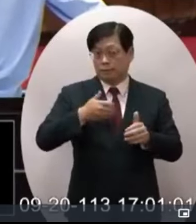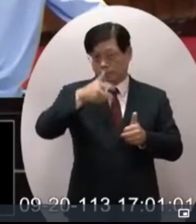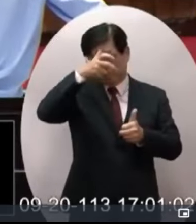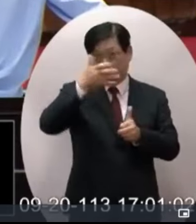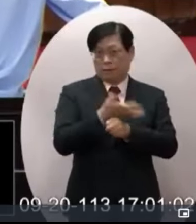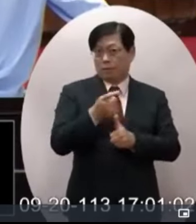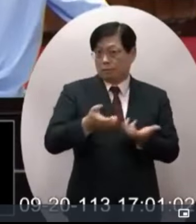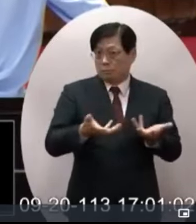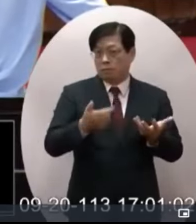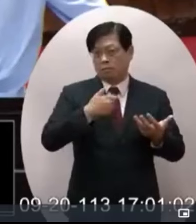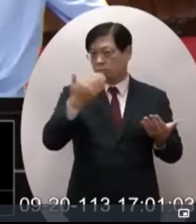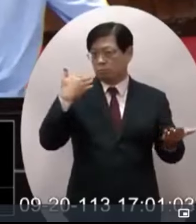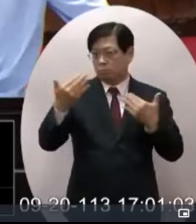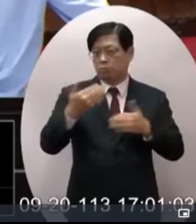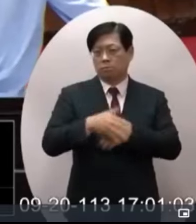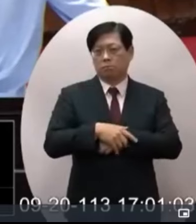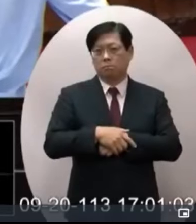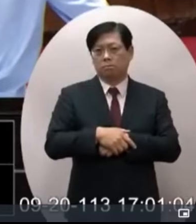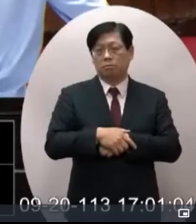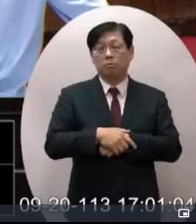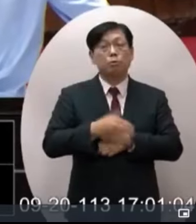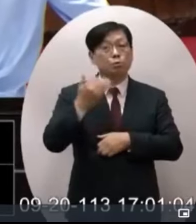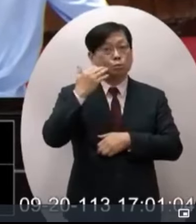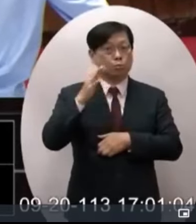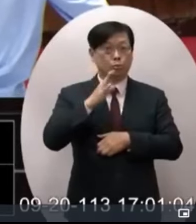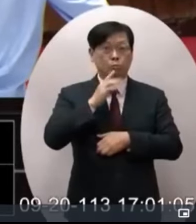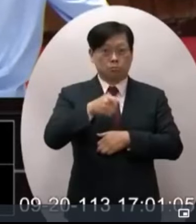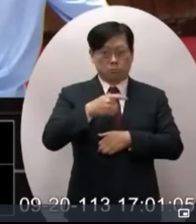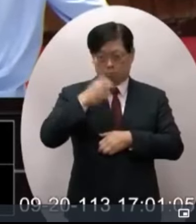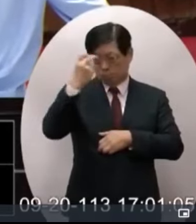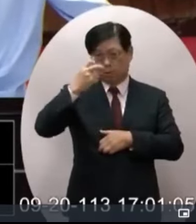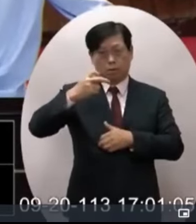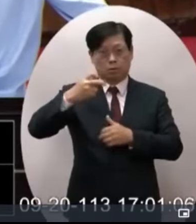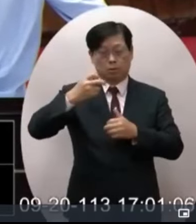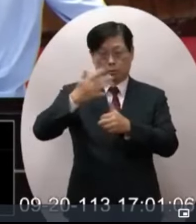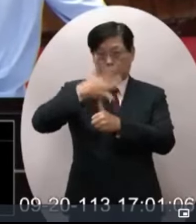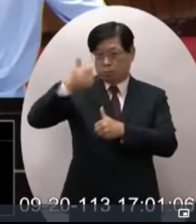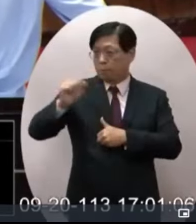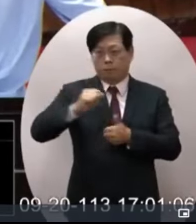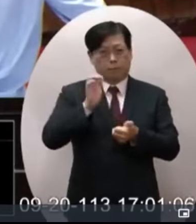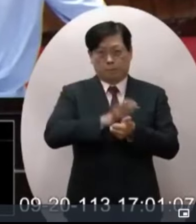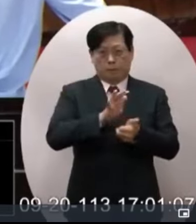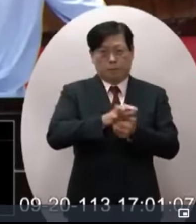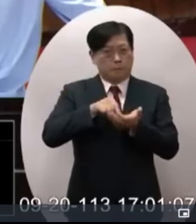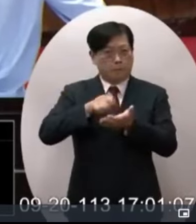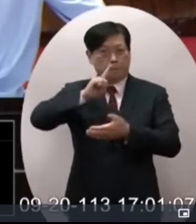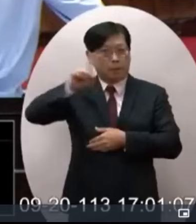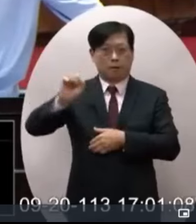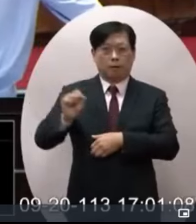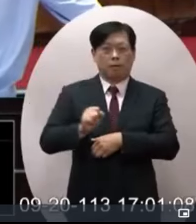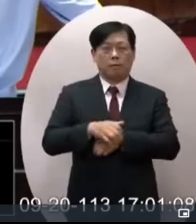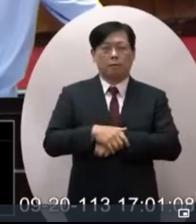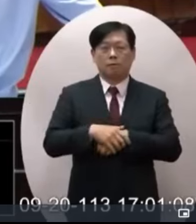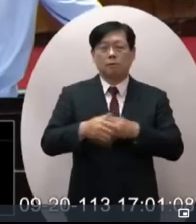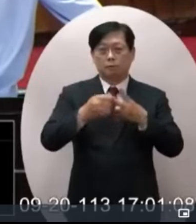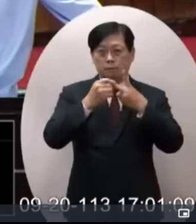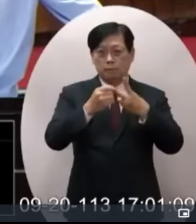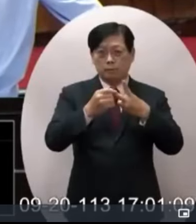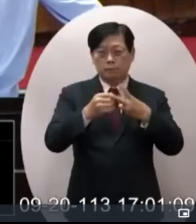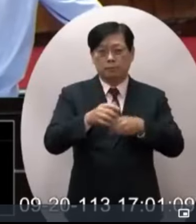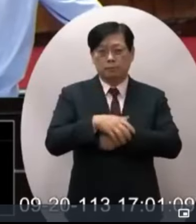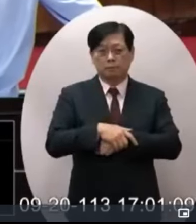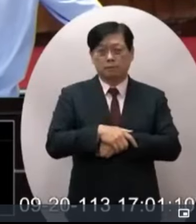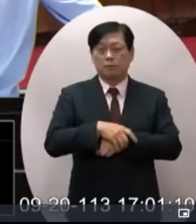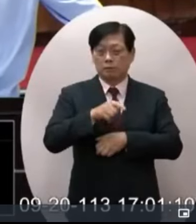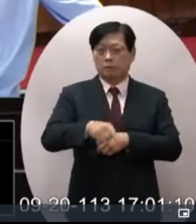案，我在这边具体的要求，杀警犯检察总长不应该再帮他提起非常上诉。另外，这